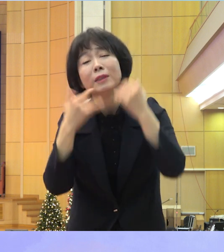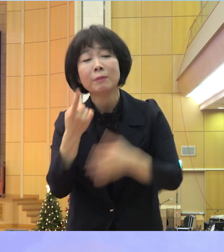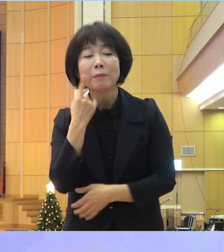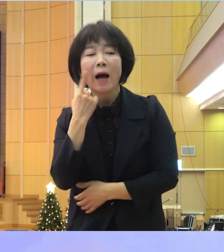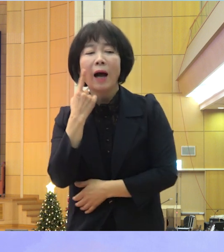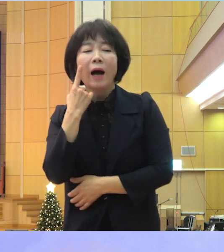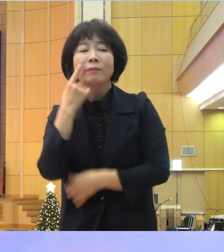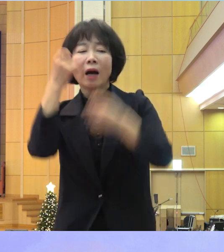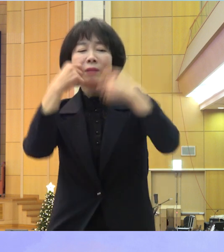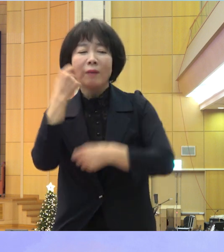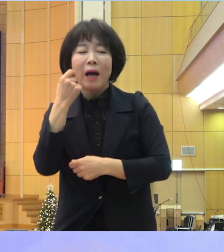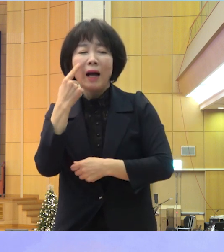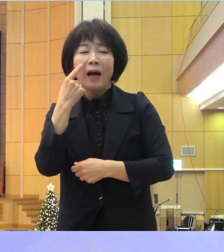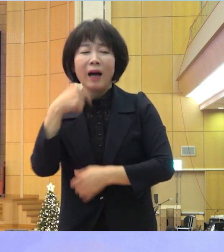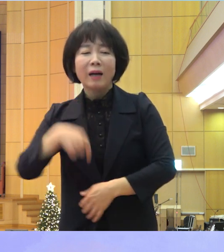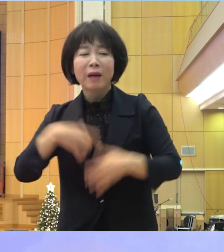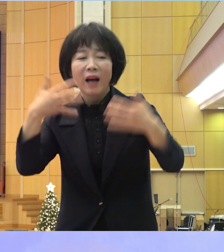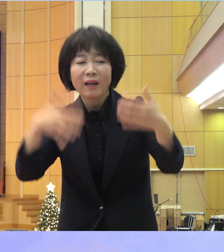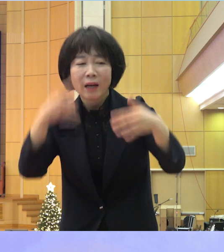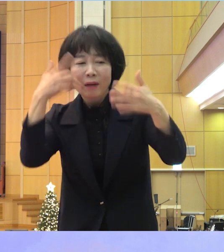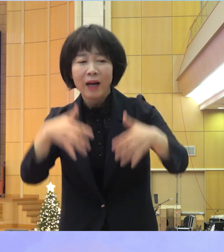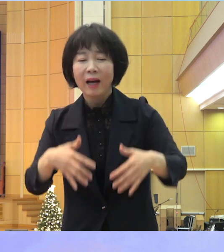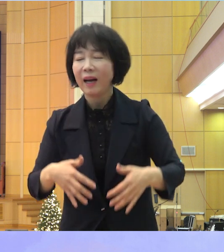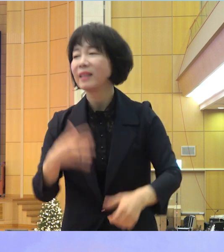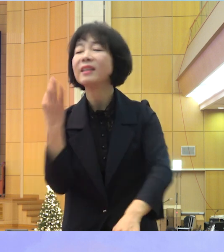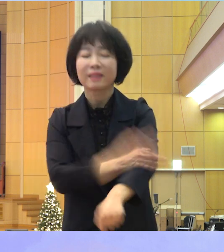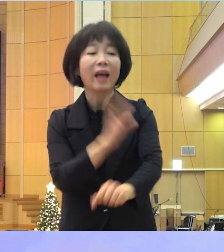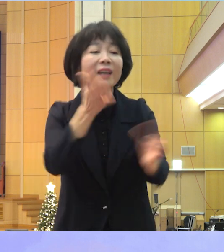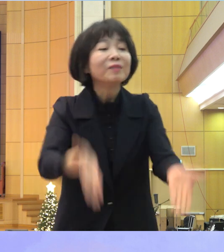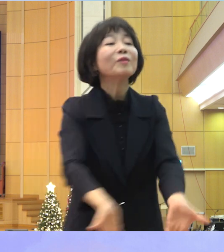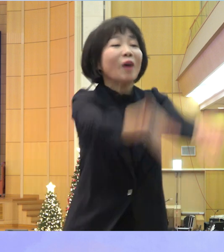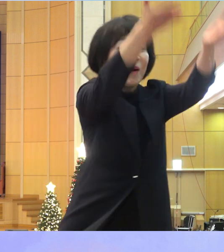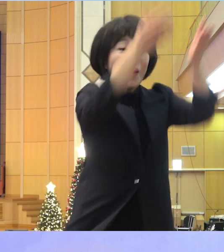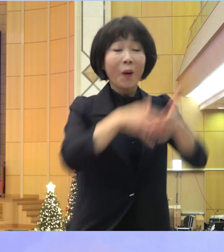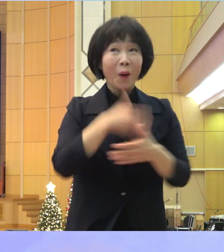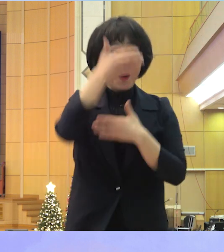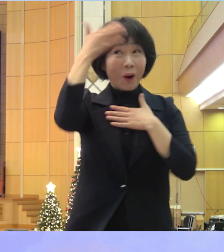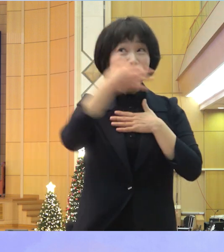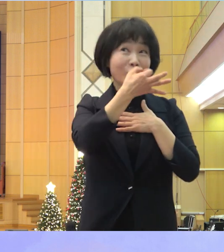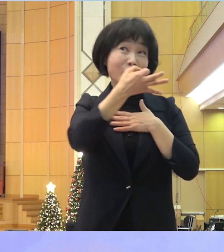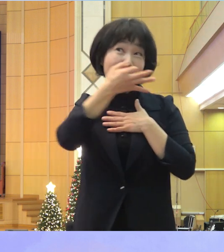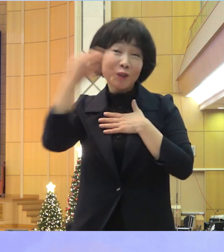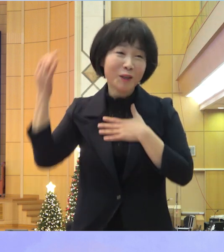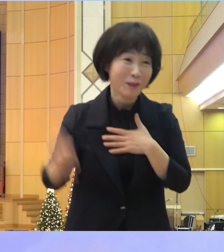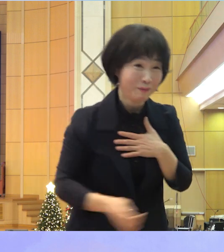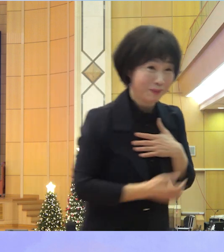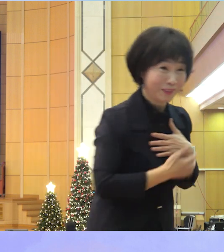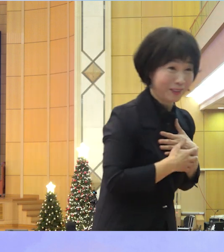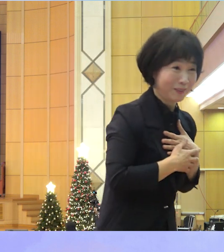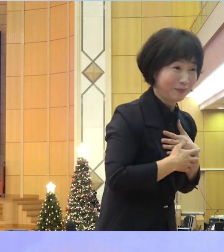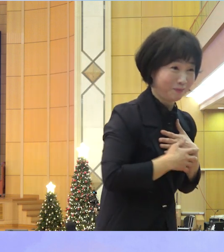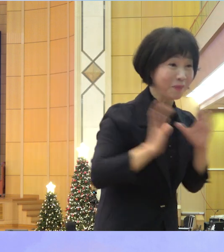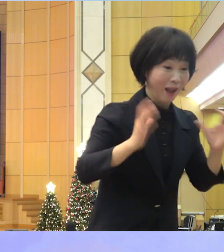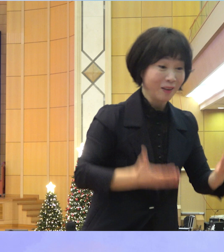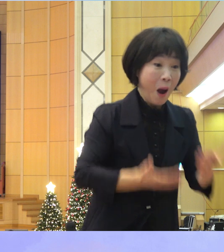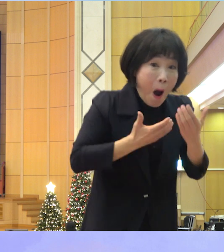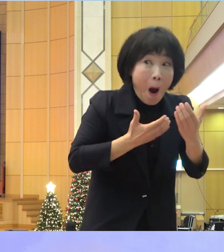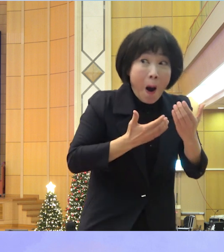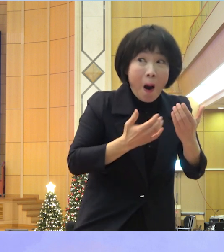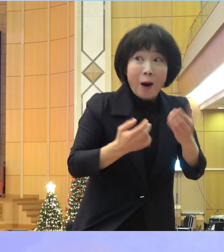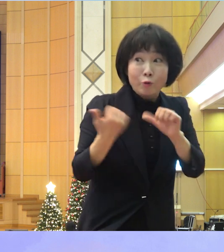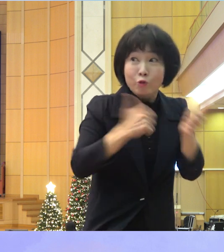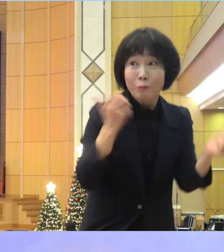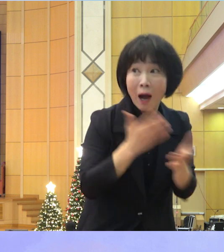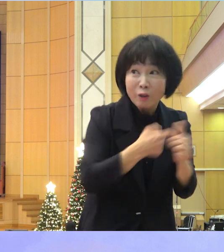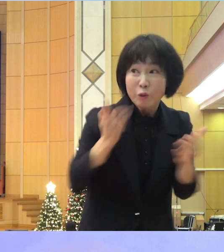그 눈물에 감동받아요. 그래, 그 아이 하나 살렸다고 해서 이 나라가 망하겠냐? 이래서